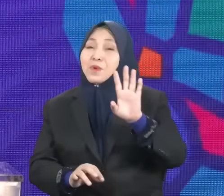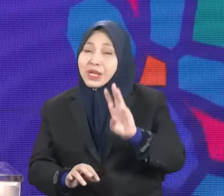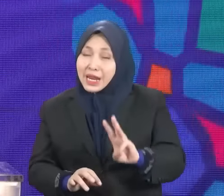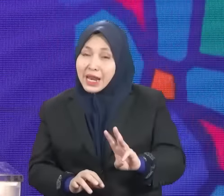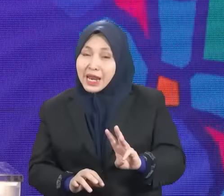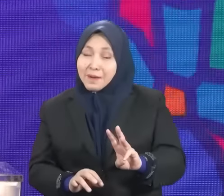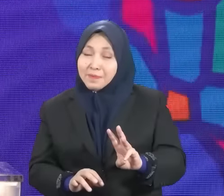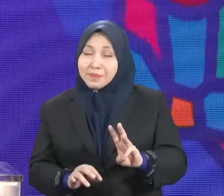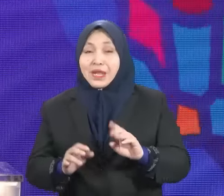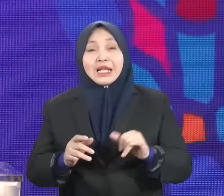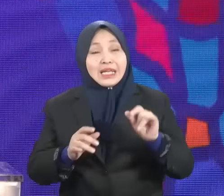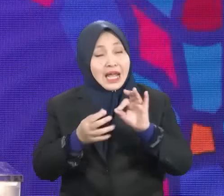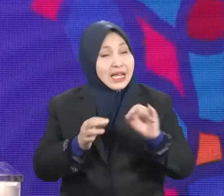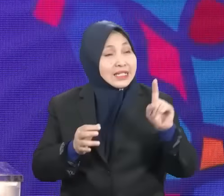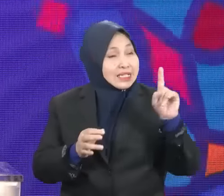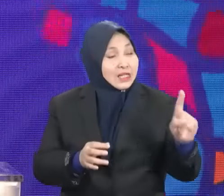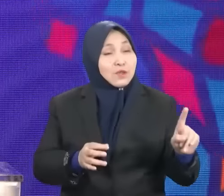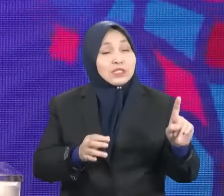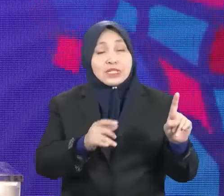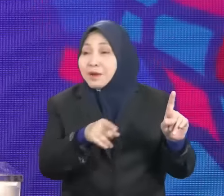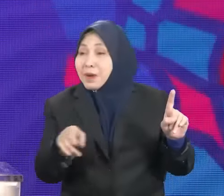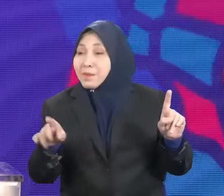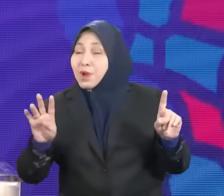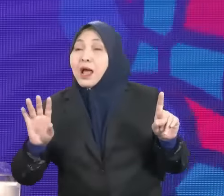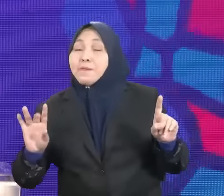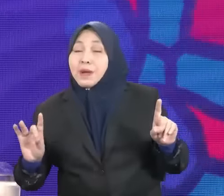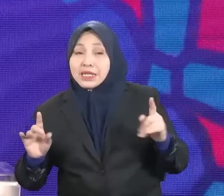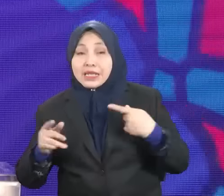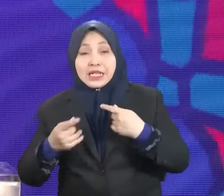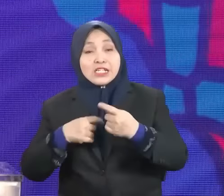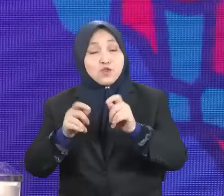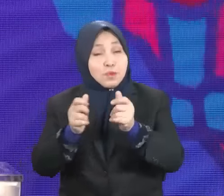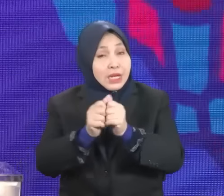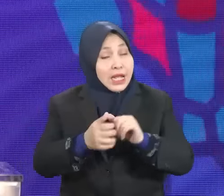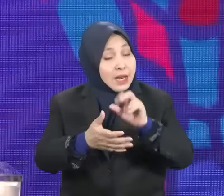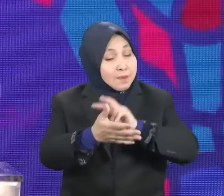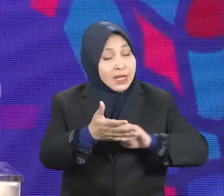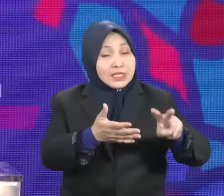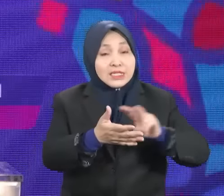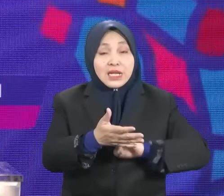ayat yang ke-148 kita coba dengan bacaan